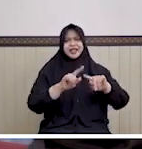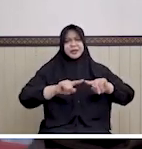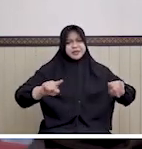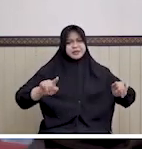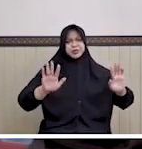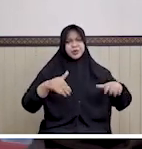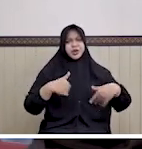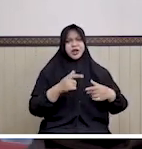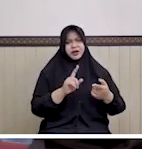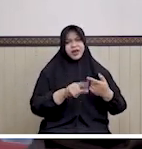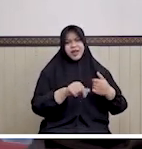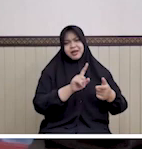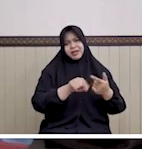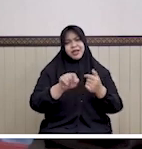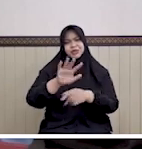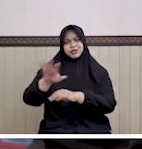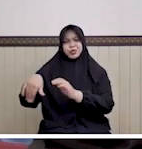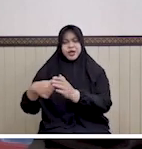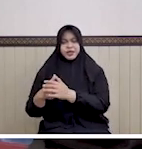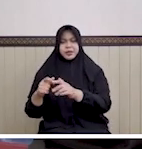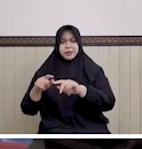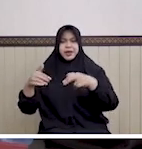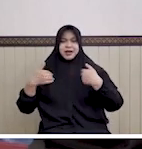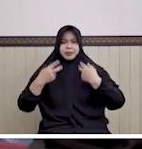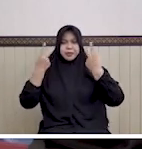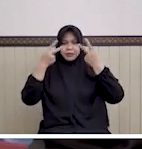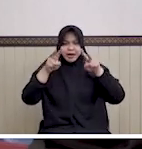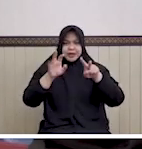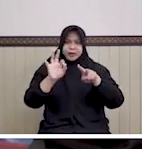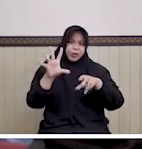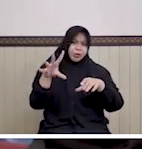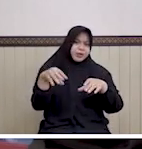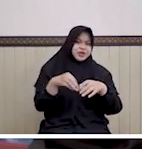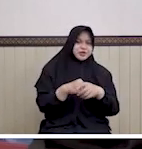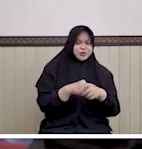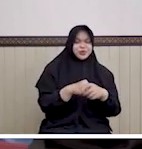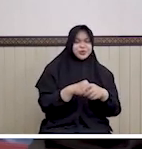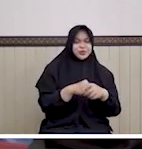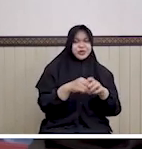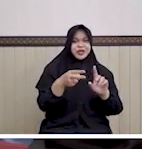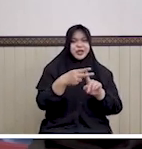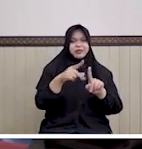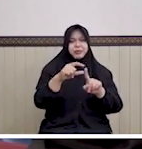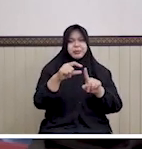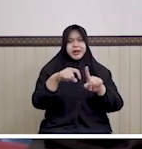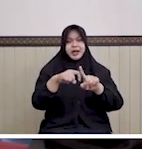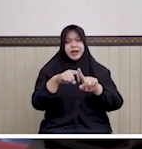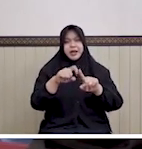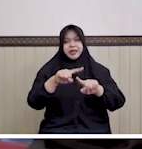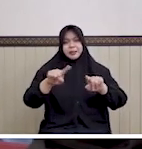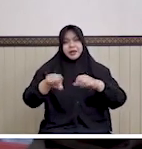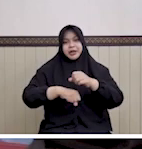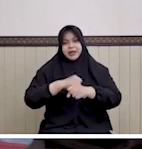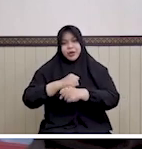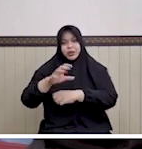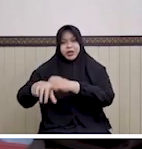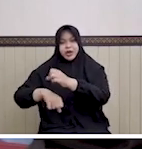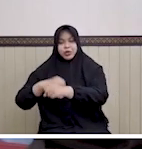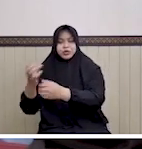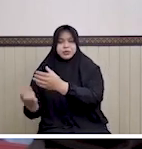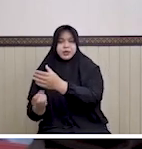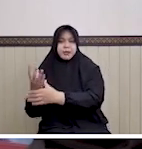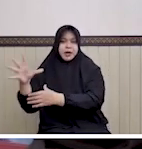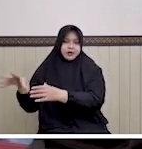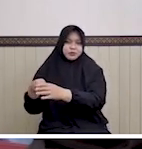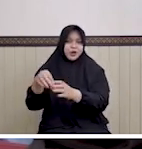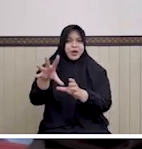sebenarnya saya tahu bahwa ada beberapa pemerhati yang belum masuk Bi bergabung di dalam efek Kaka tapi dari tahun ke tahun kita selalu mengembangkan